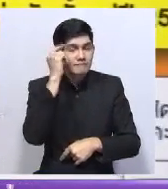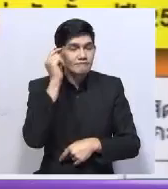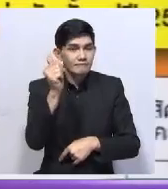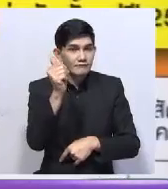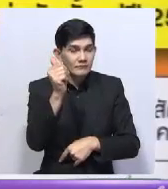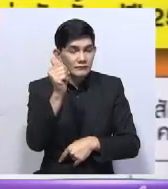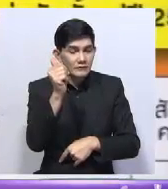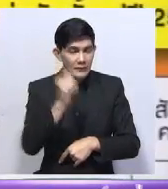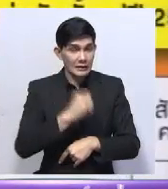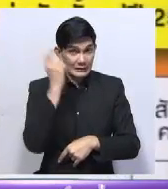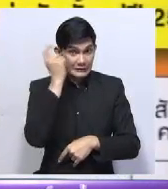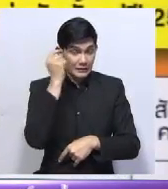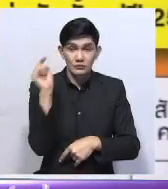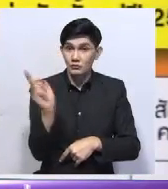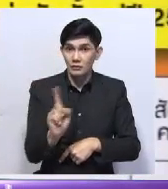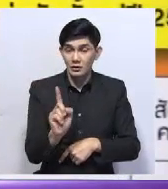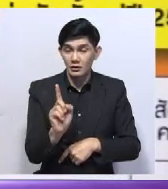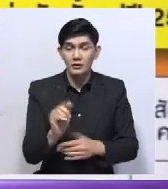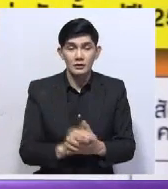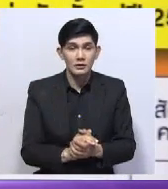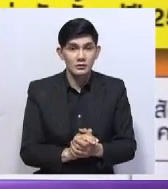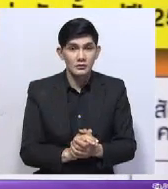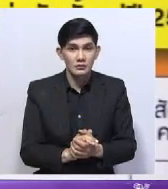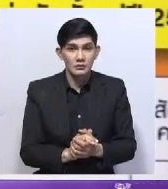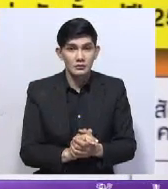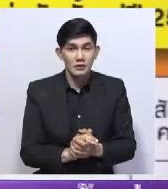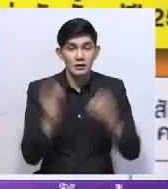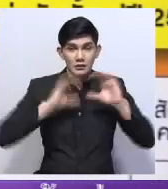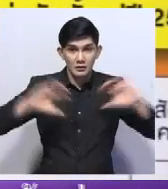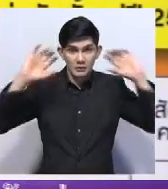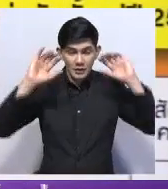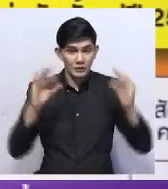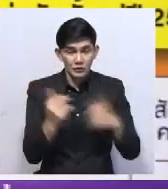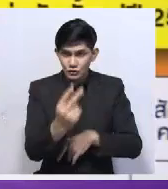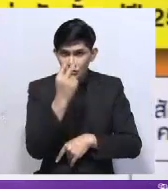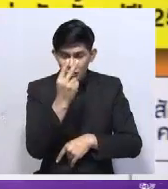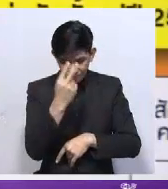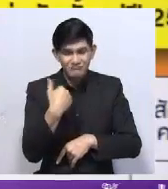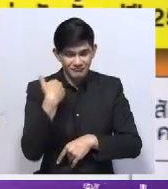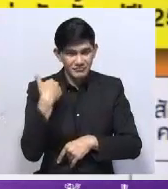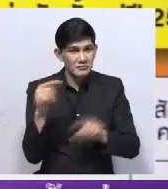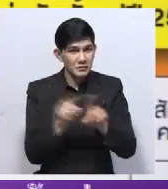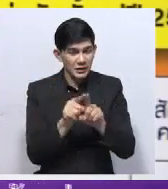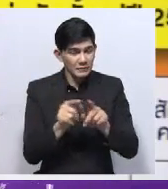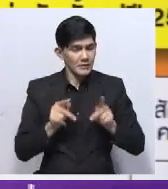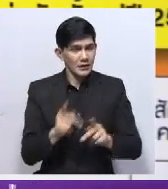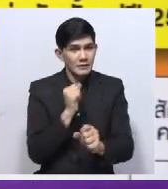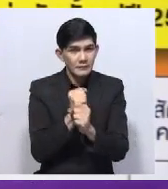างที่ดีแล้วก็คิดว่าส่วนรัฐบาลอ่ะได้มองเห็นตรงนี้แล้วก็พยายาม